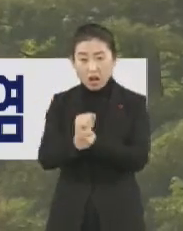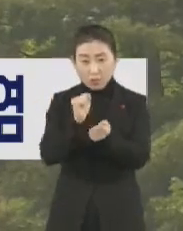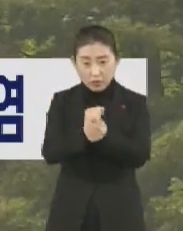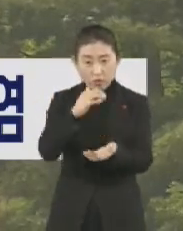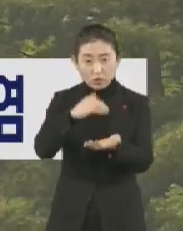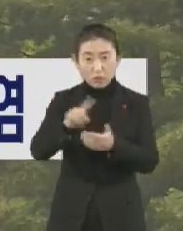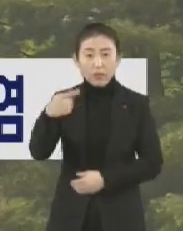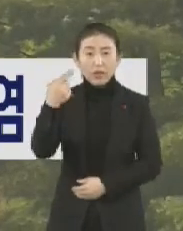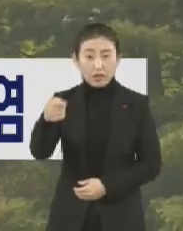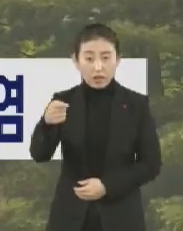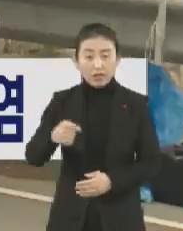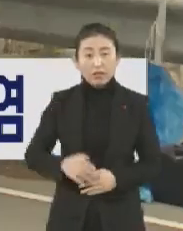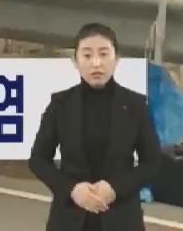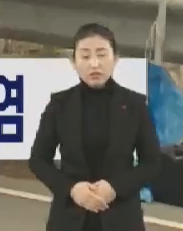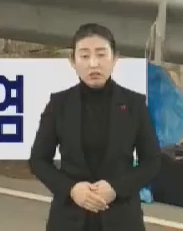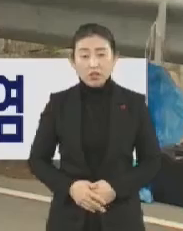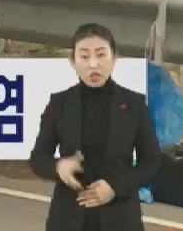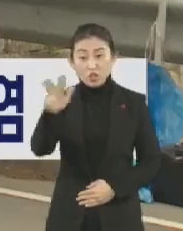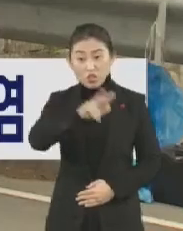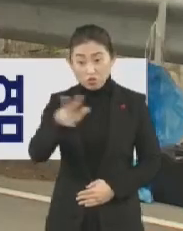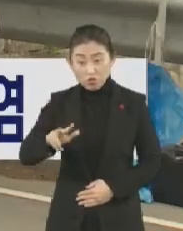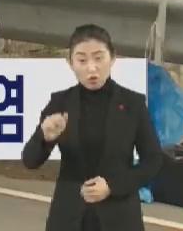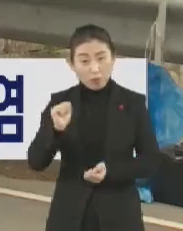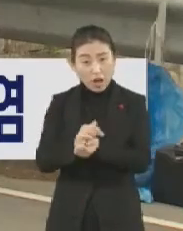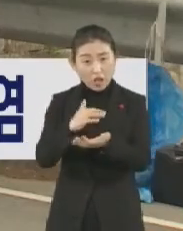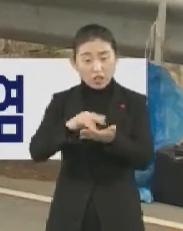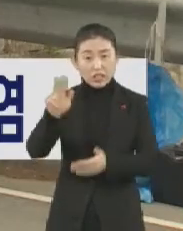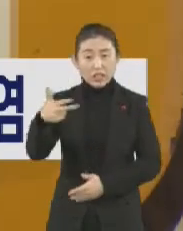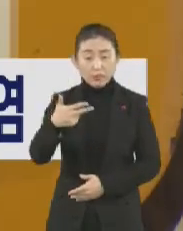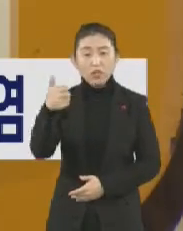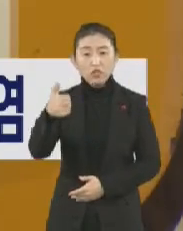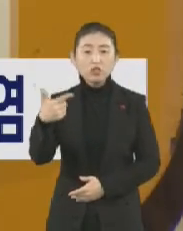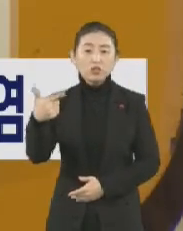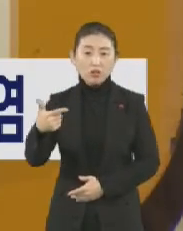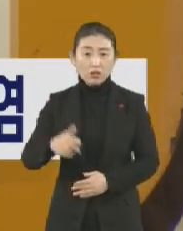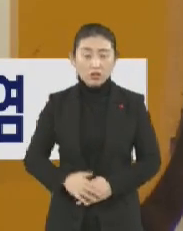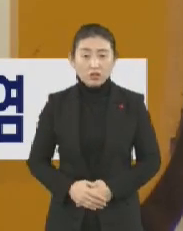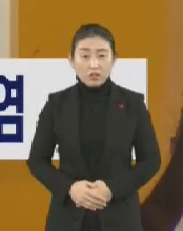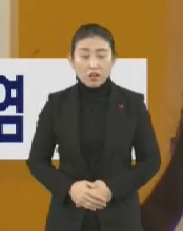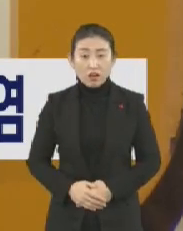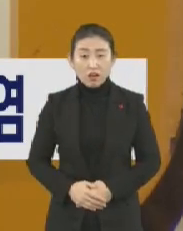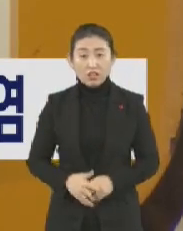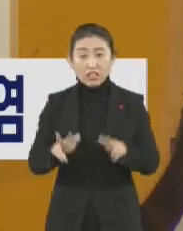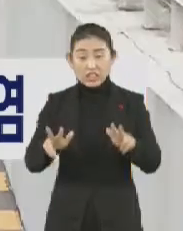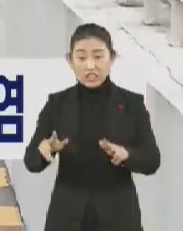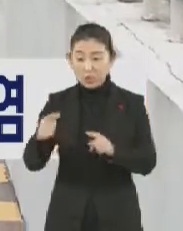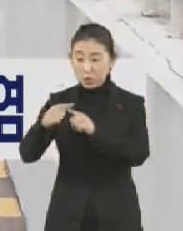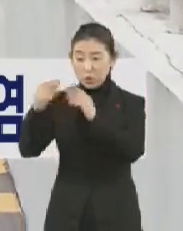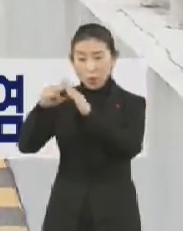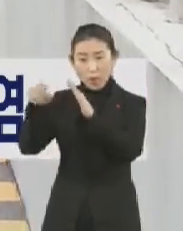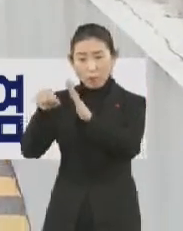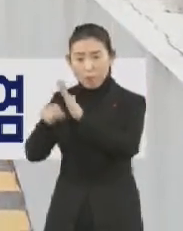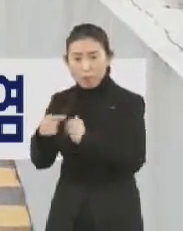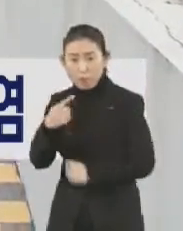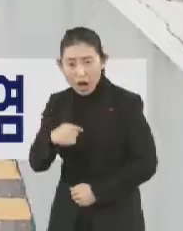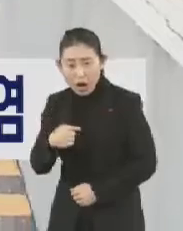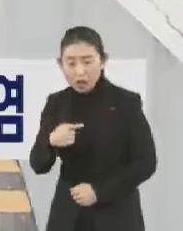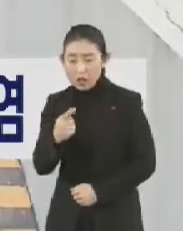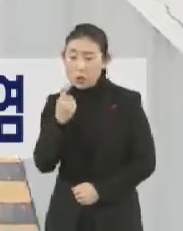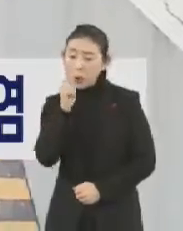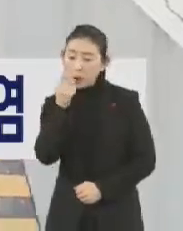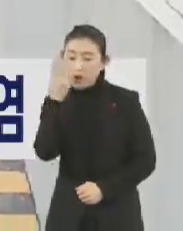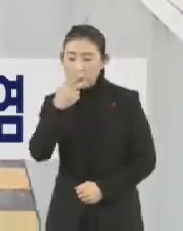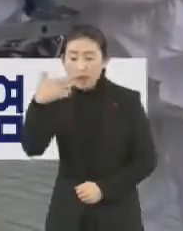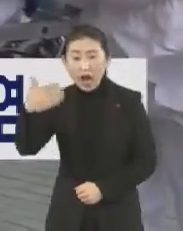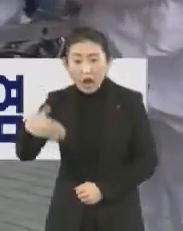명으로 늘었습니다 전국적으로도 7 백신 여섯 명에 달하는데 방역당국은 열방 센터를 방문하고 도 아직